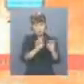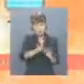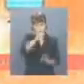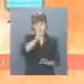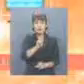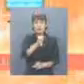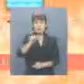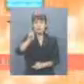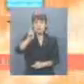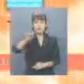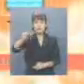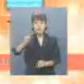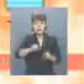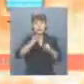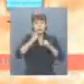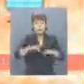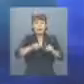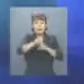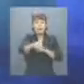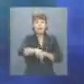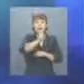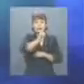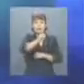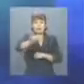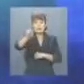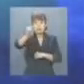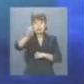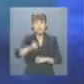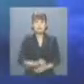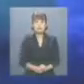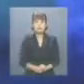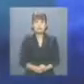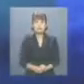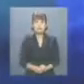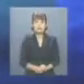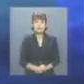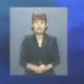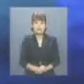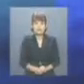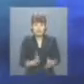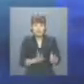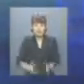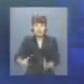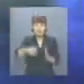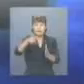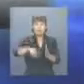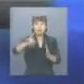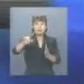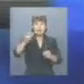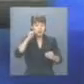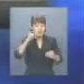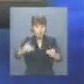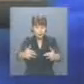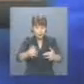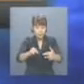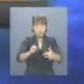ตรห่างฝั่งคลื่นสูงประมาณ2เมตร สำหรับสภาวะระดับน้ำในแม่น้ำเจ้าพระยาเมื่อรวมน้ำทะเลหนุนและอิทธิพลต่